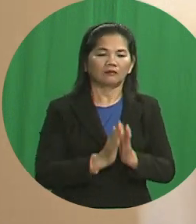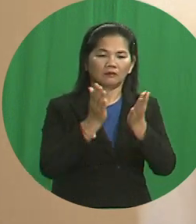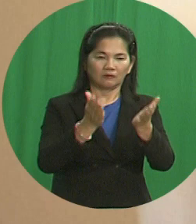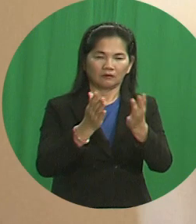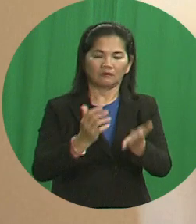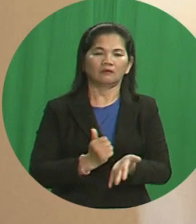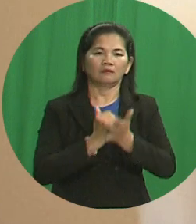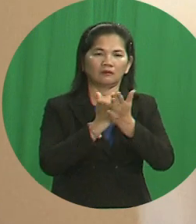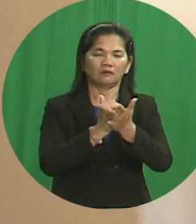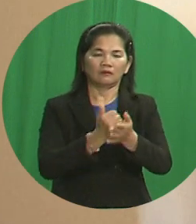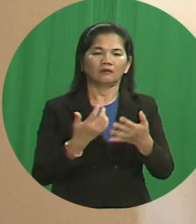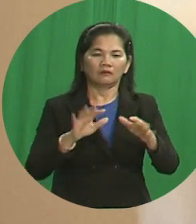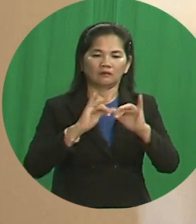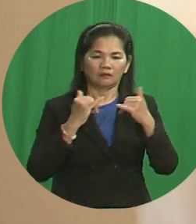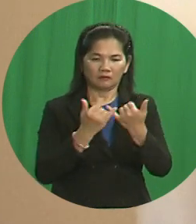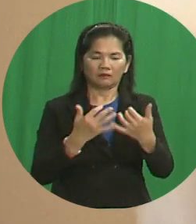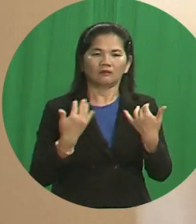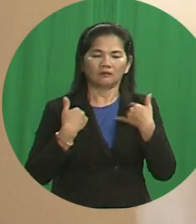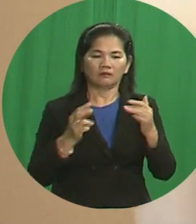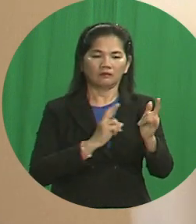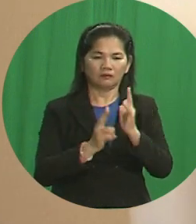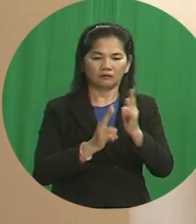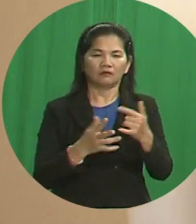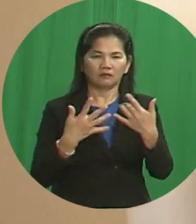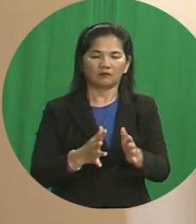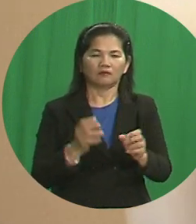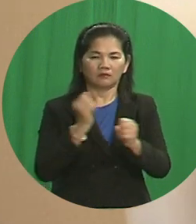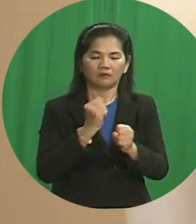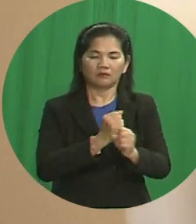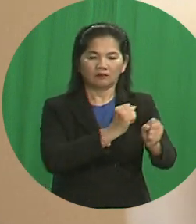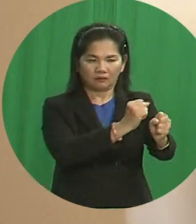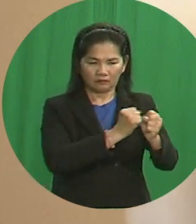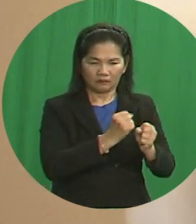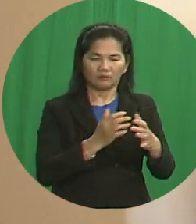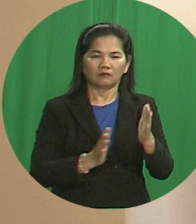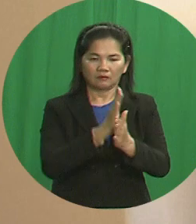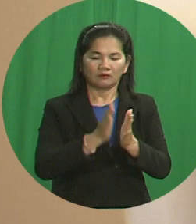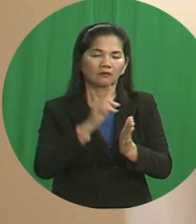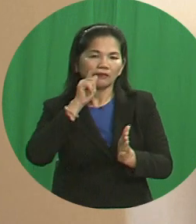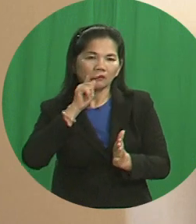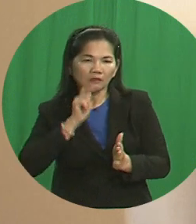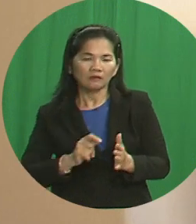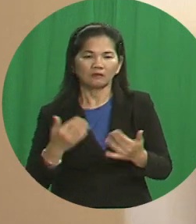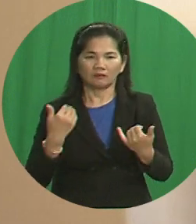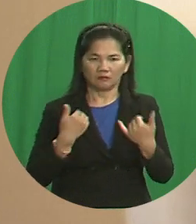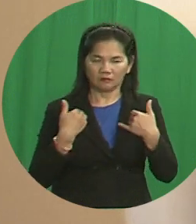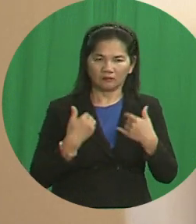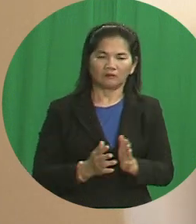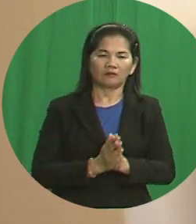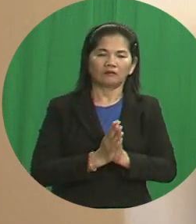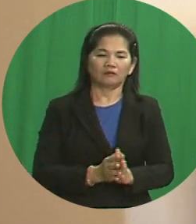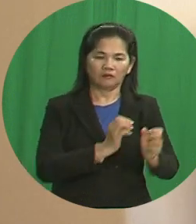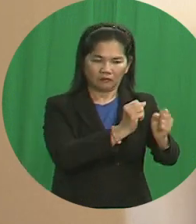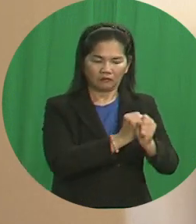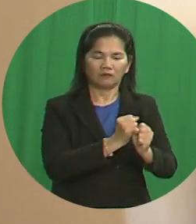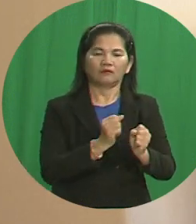ដើម្បីជួយគាំទ្រដល់ក្រុមគ្រួសារដែលមានសាច់ញាតិចូលរួមក្នុងប្រតិបត្តិការយោធានៅក្នុងប្រទេសអ៊ុយក្រែនក្នុងនោះរួមមានទាំងទីហ៊ានបំរុ